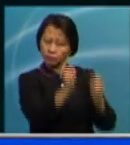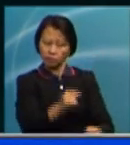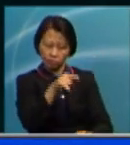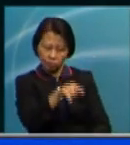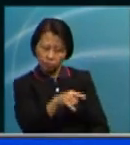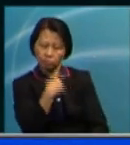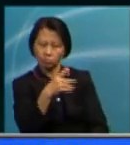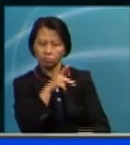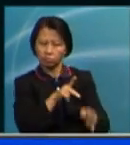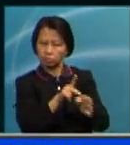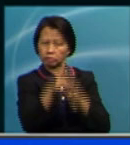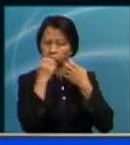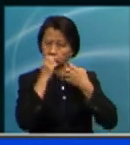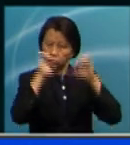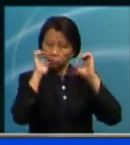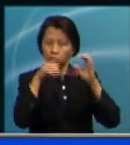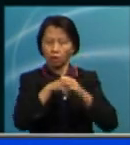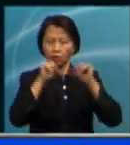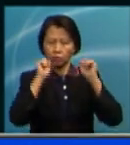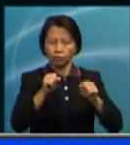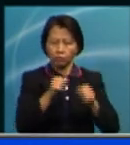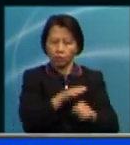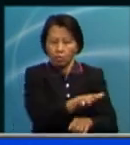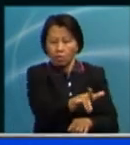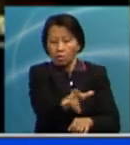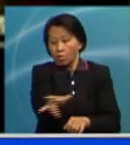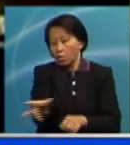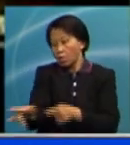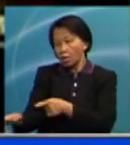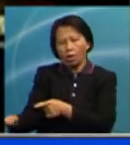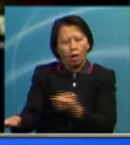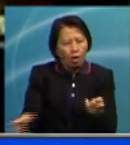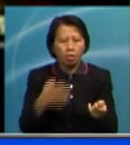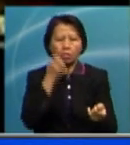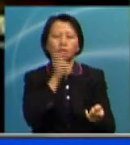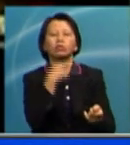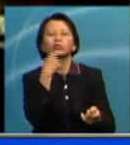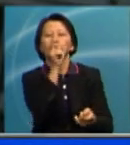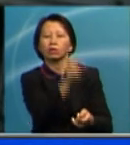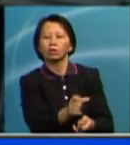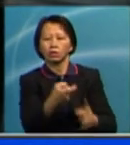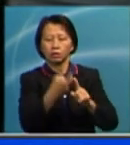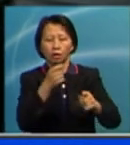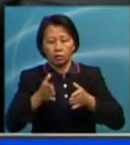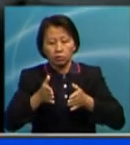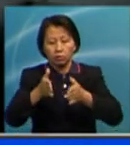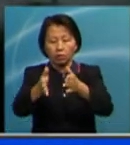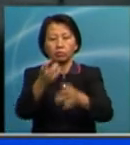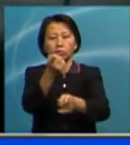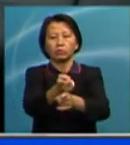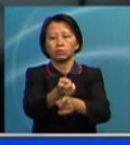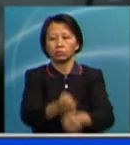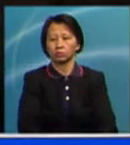disifatkan profesional dan mampu melencongkan MH370 dari laluan